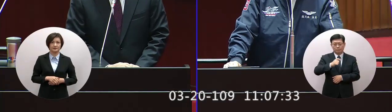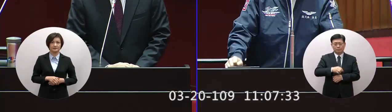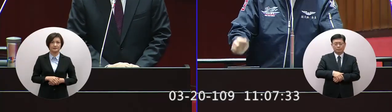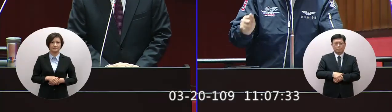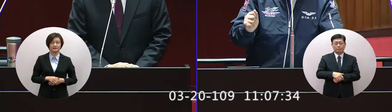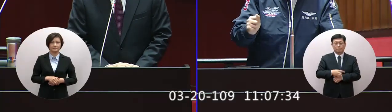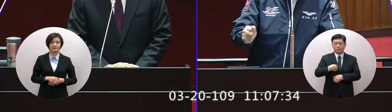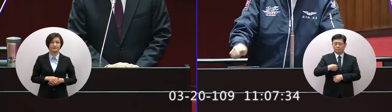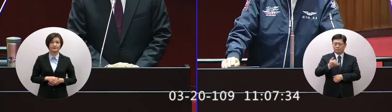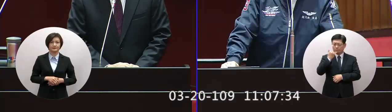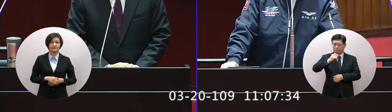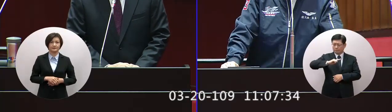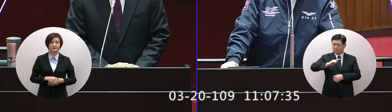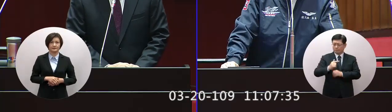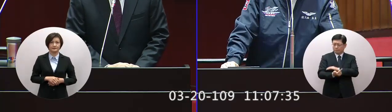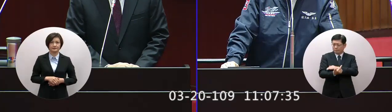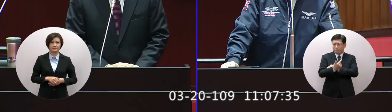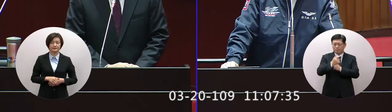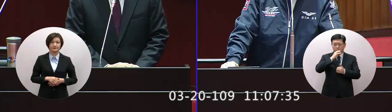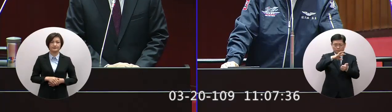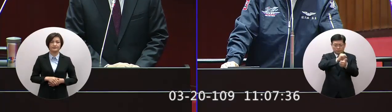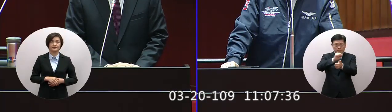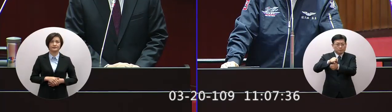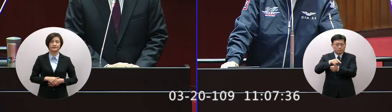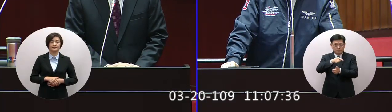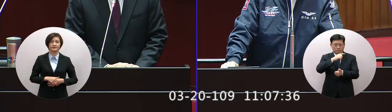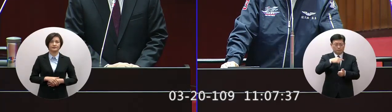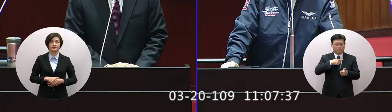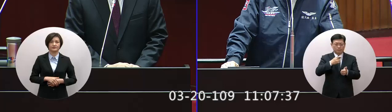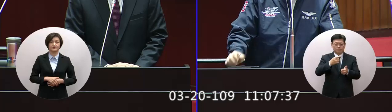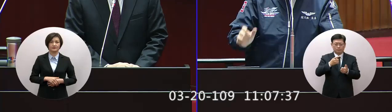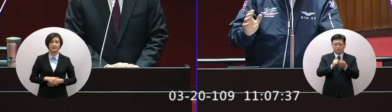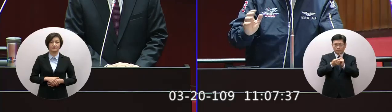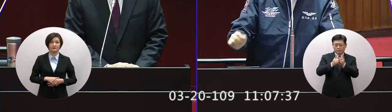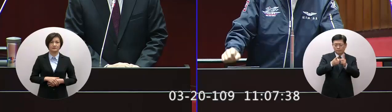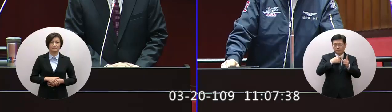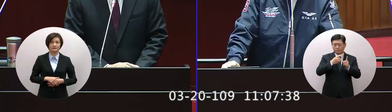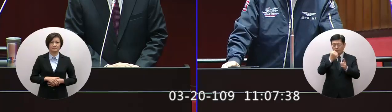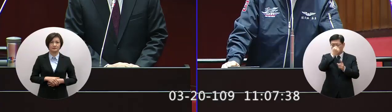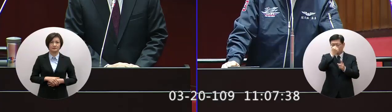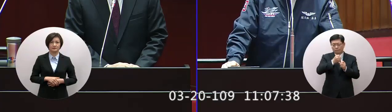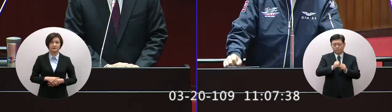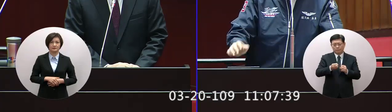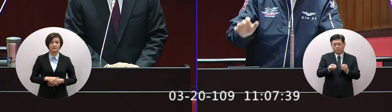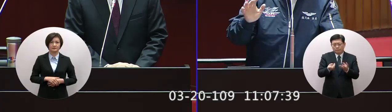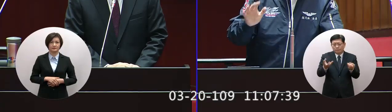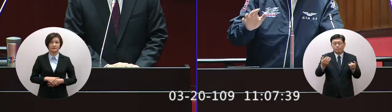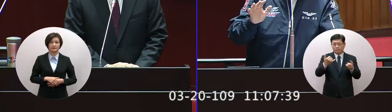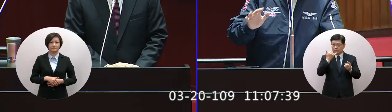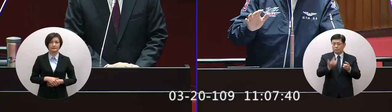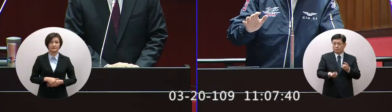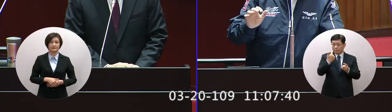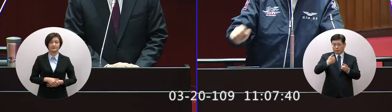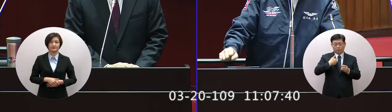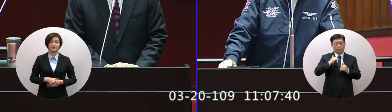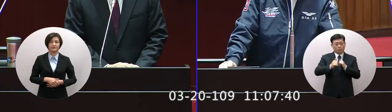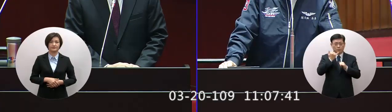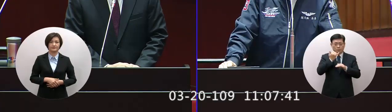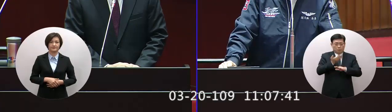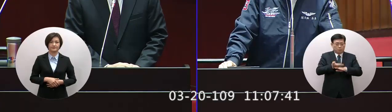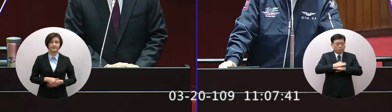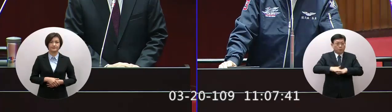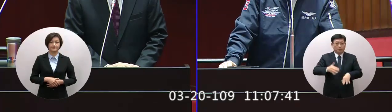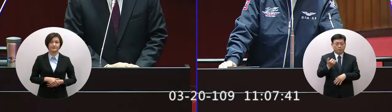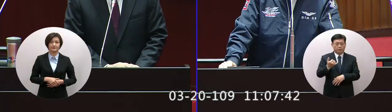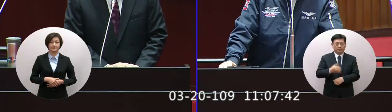这个非常迅速的赶快把他揪出这样子的一个这个居心叵测的人，然后让赶快我们的民心赶快安定